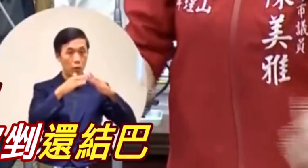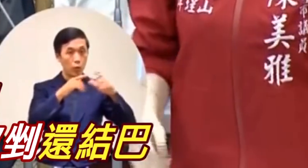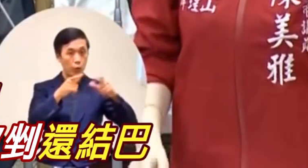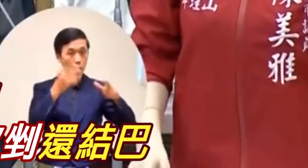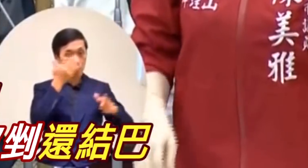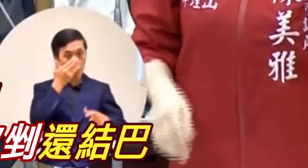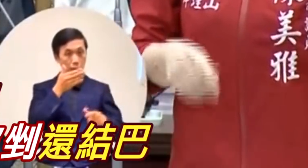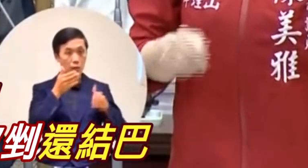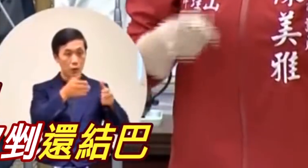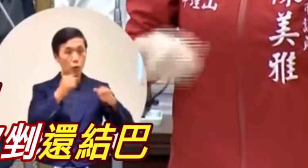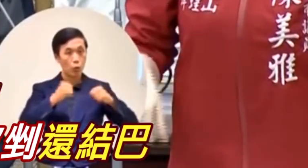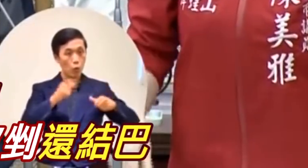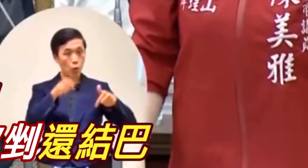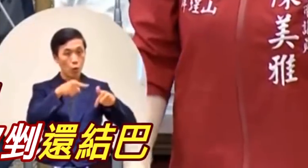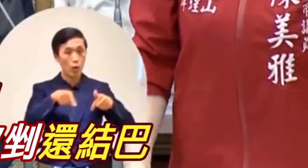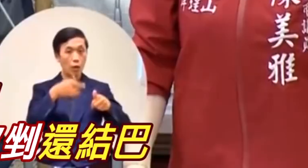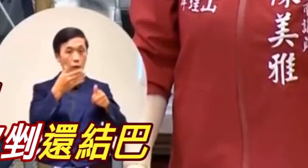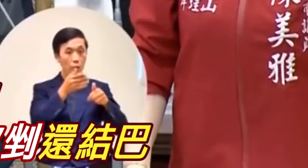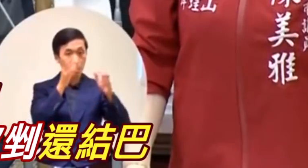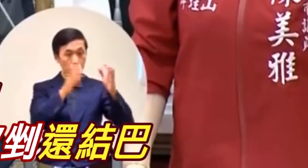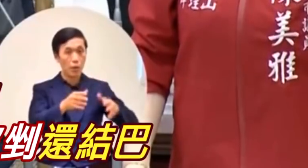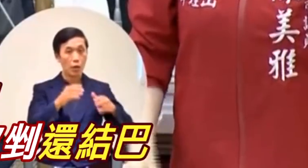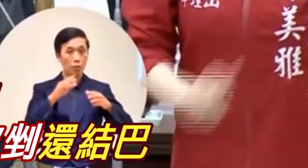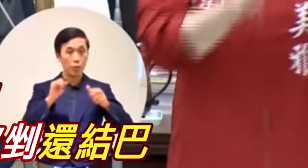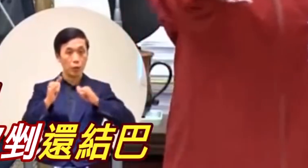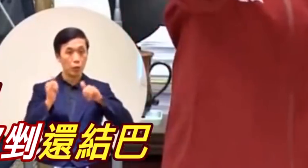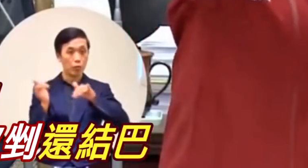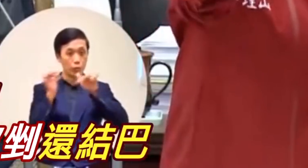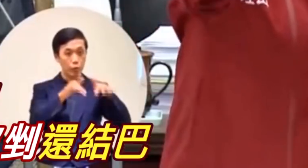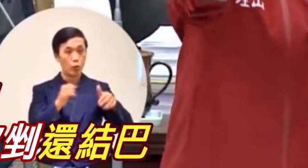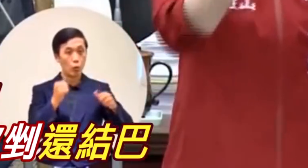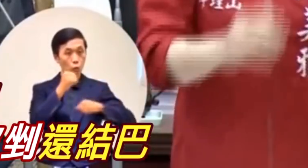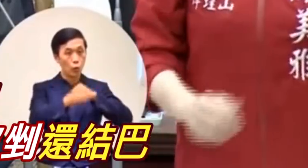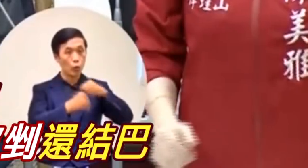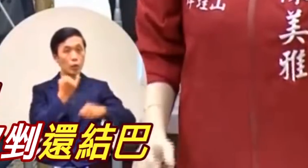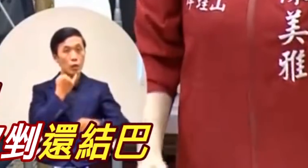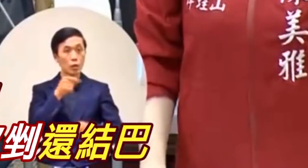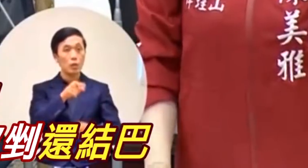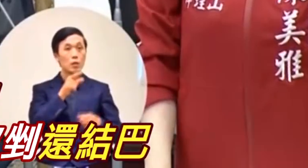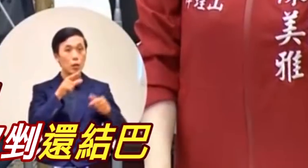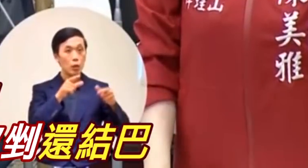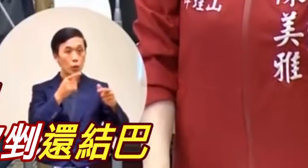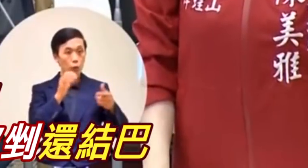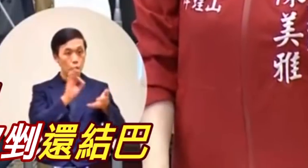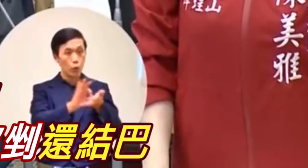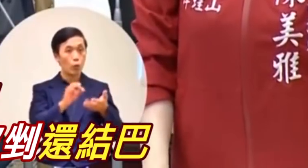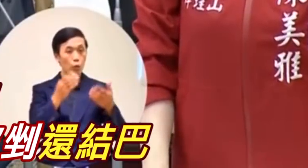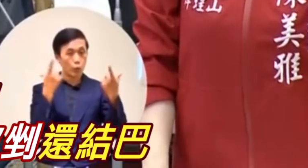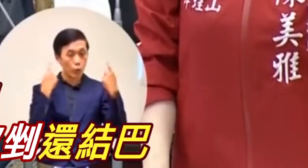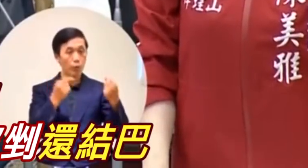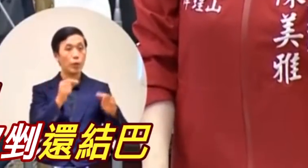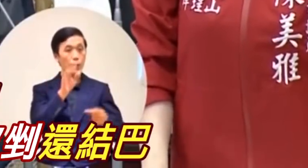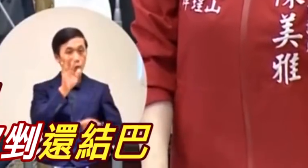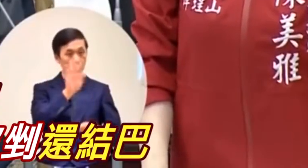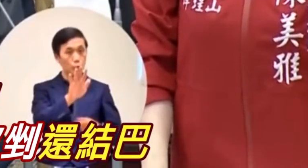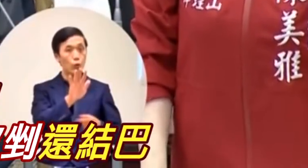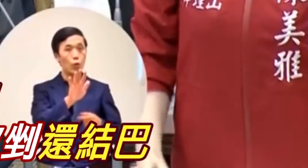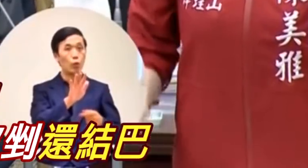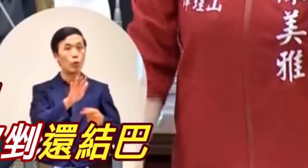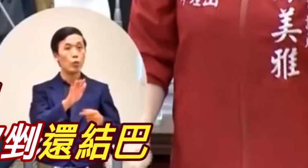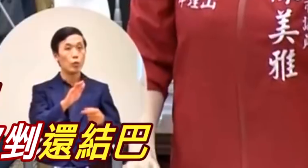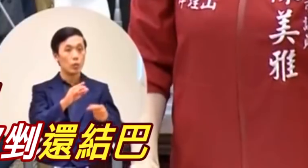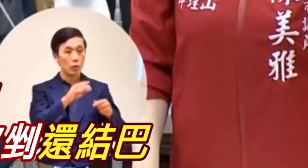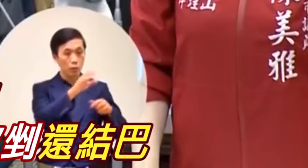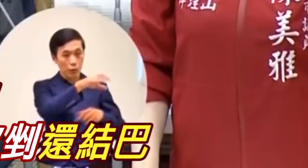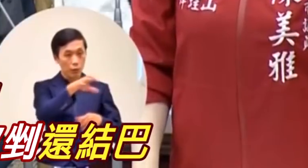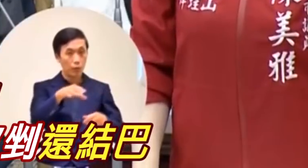够有全民的这样的运动的场域，它是用旧有的学区然后去做一些运动的改善，你